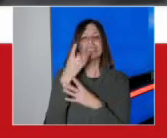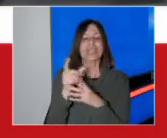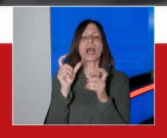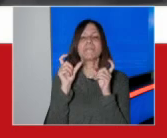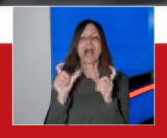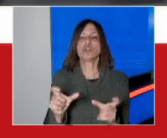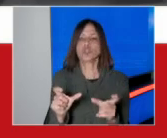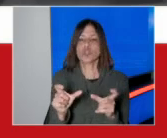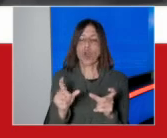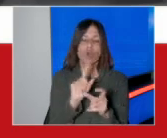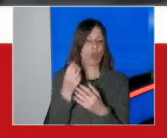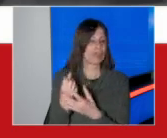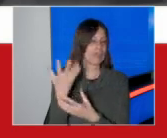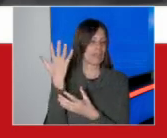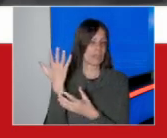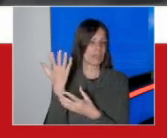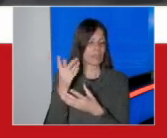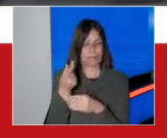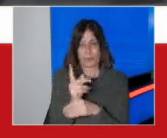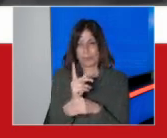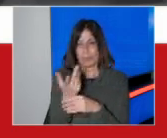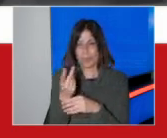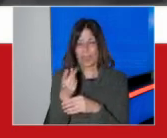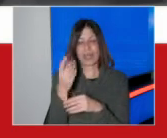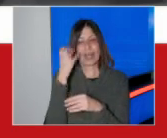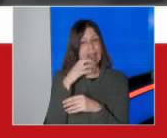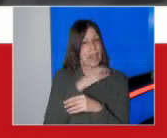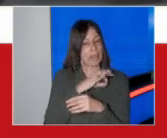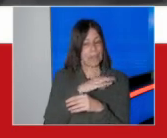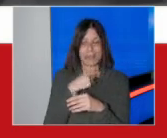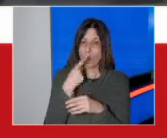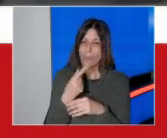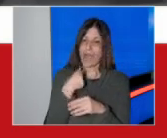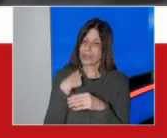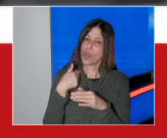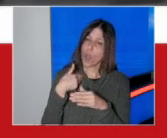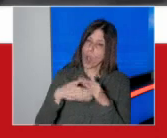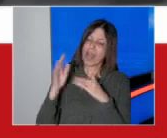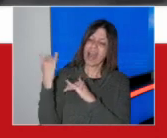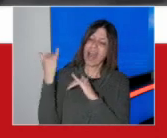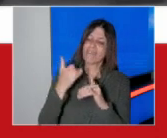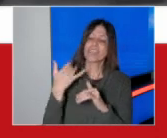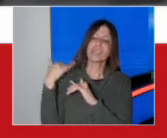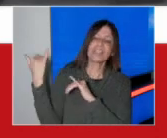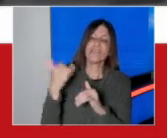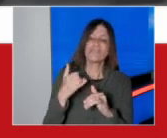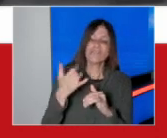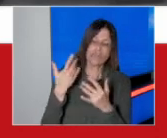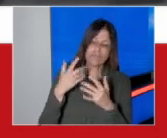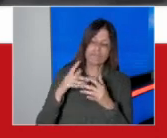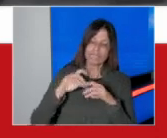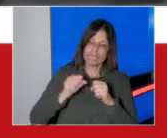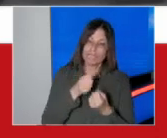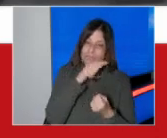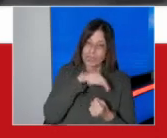מחסור מלאכותי. ולכן ברגע שבא ליברמן ואומר, אני הולך להביא יבוא ולשבור לכם את העצמות, עכשיו